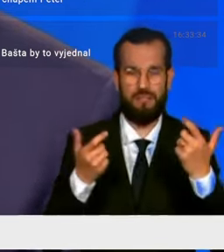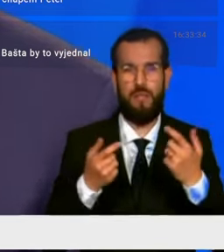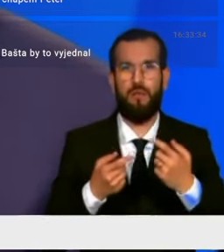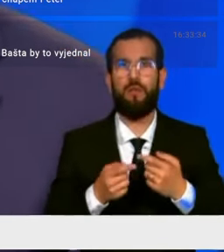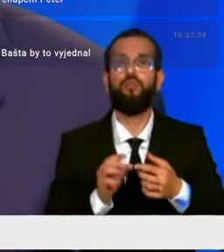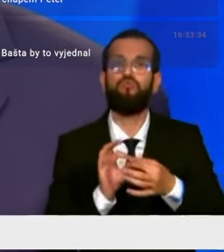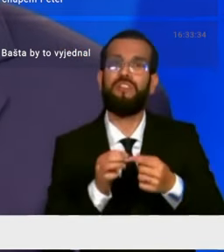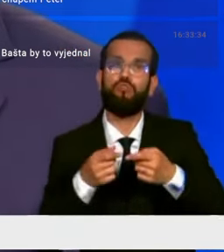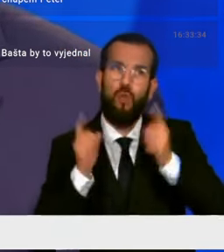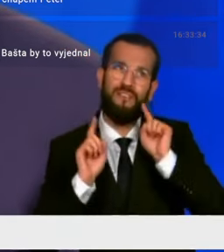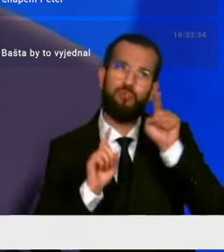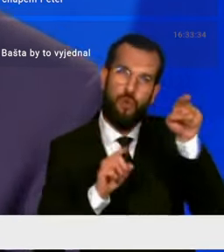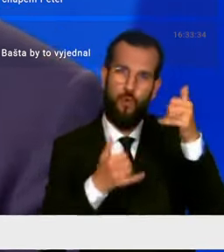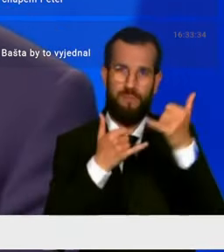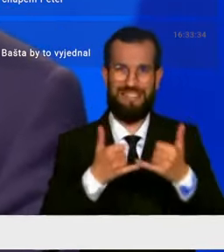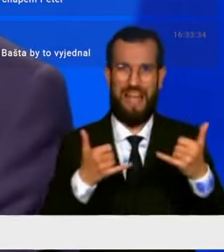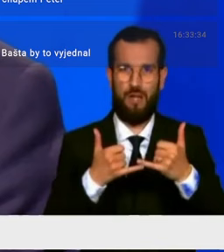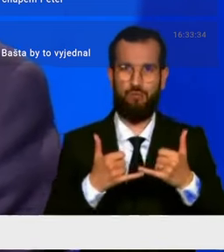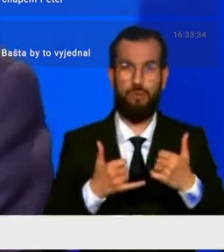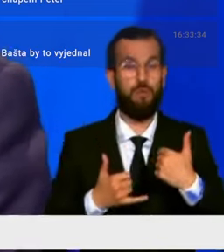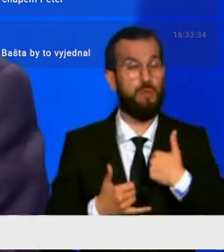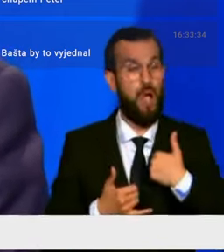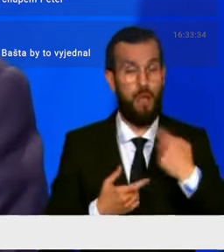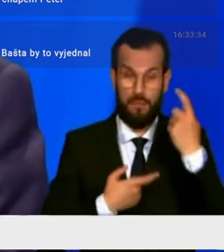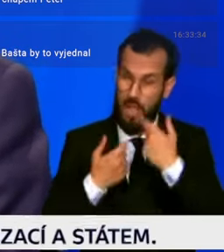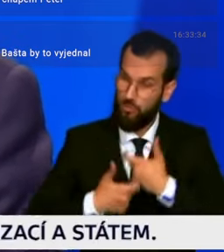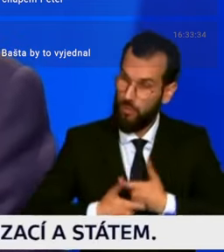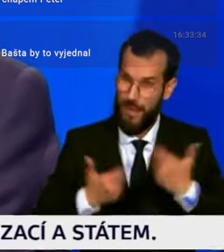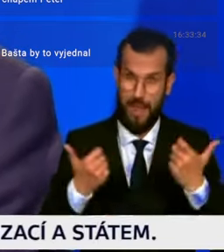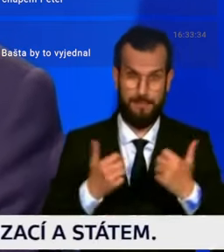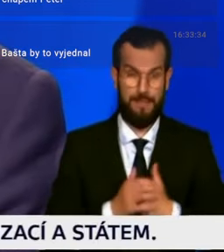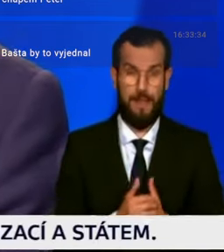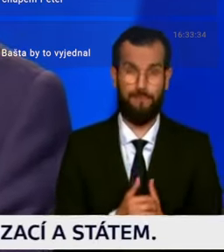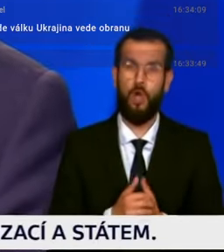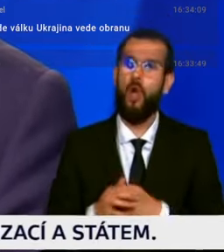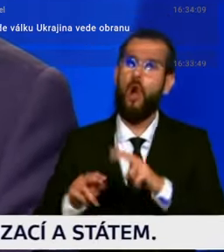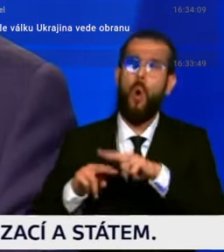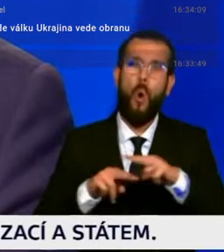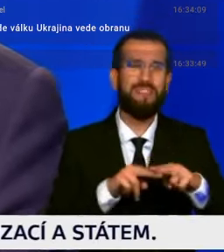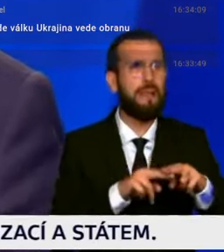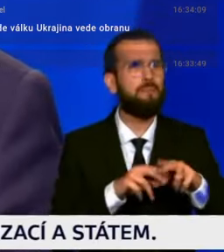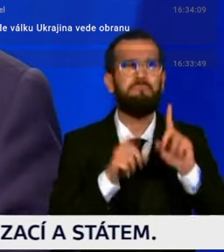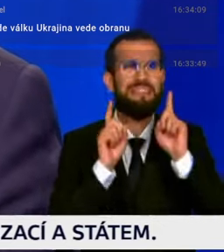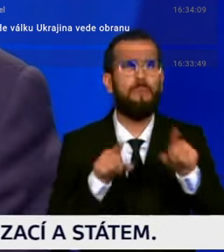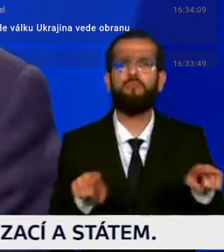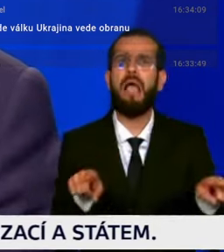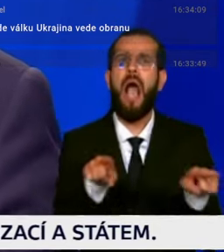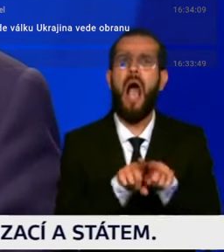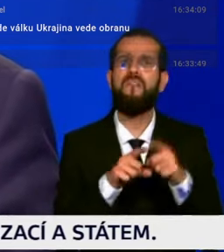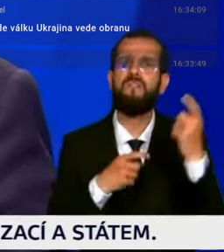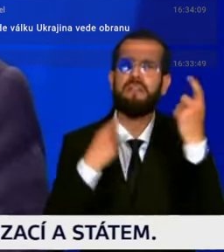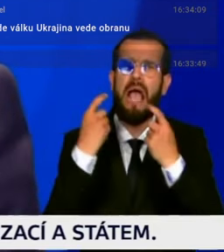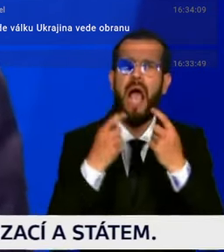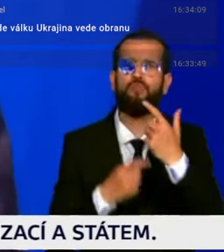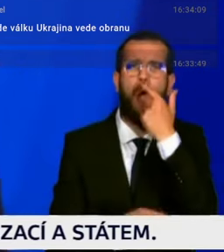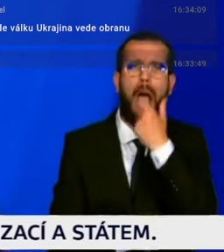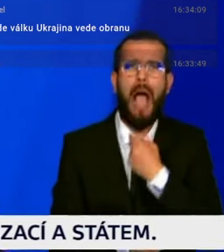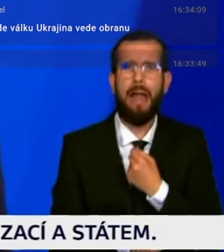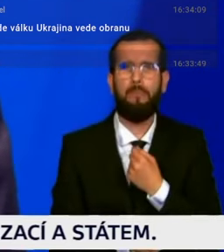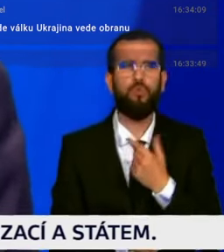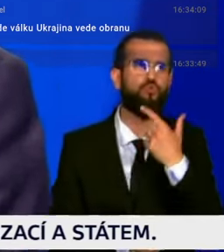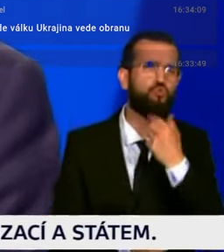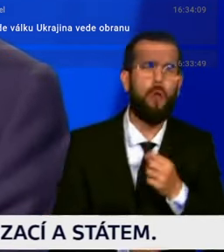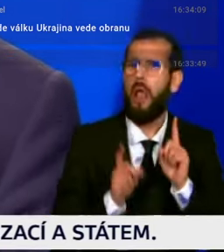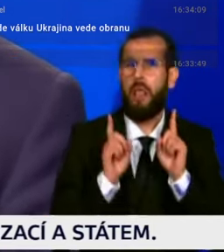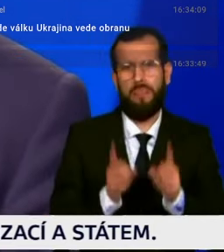zahraničnú politiku A tu si myslím že je ten môj postoj veľmi jasný a v ostatných sa nemusíme s pánom harabinom stretnúť ani súhlasiť Ale